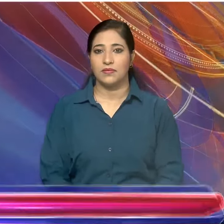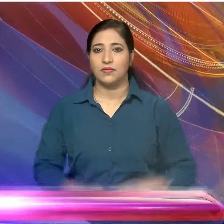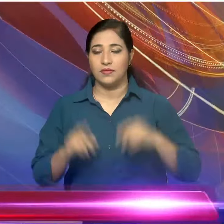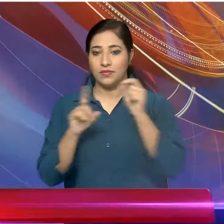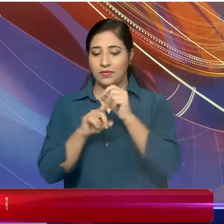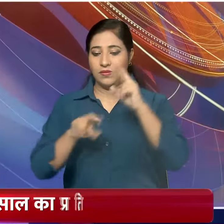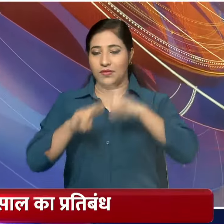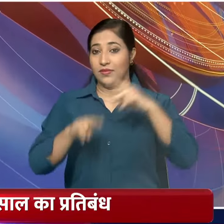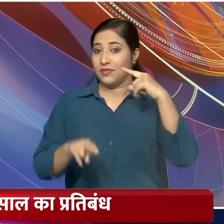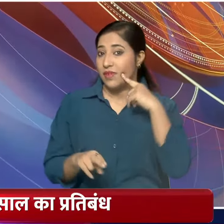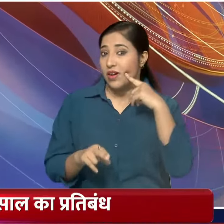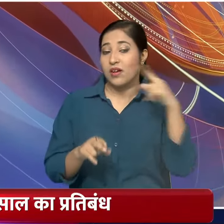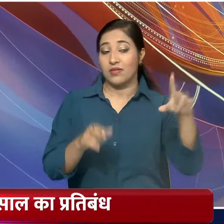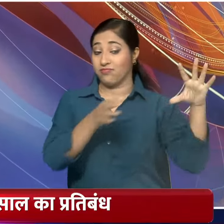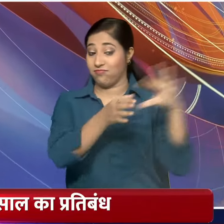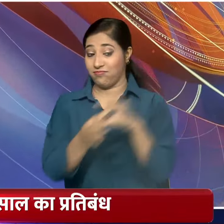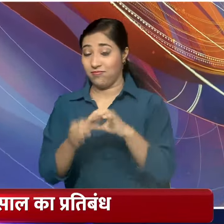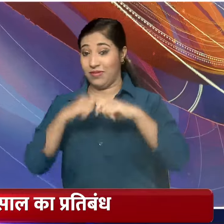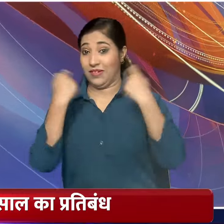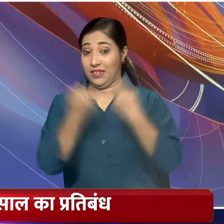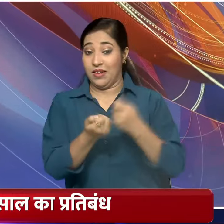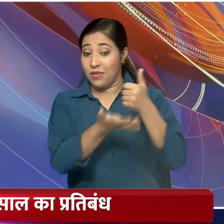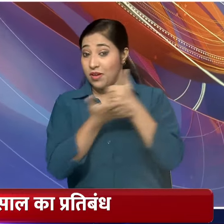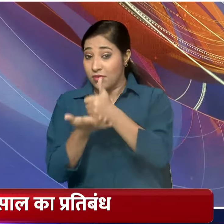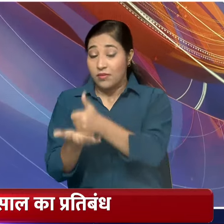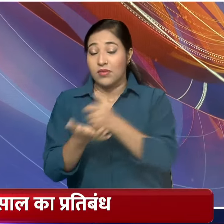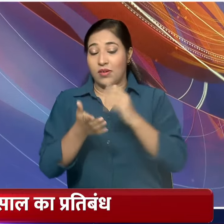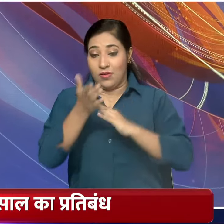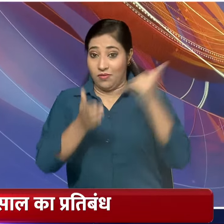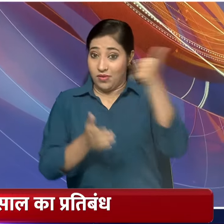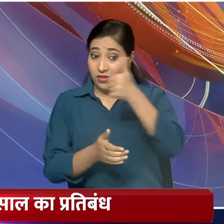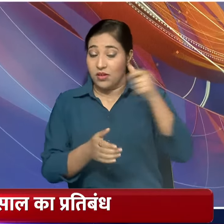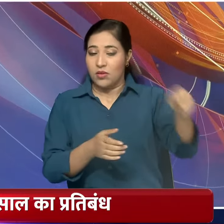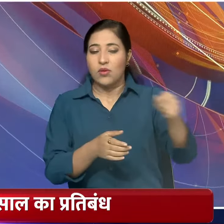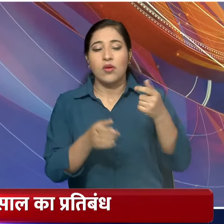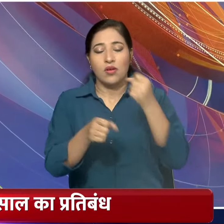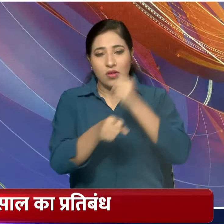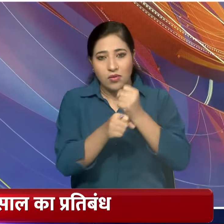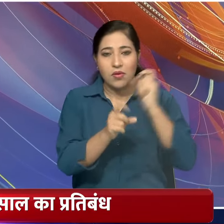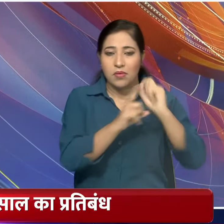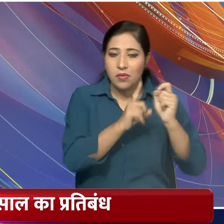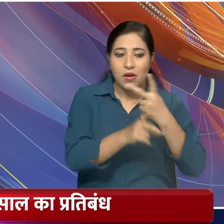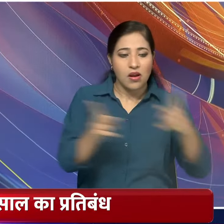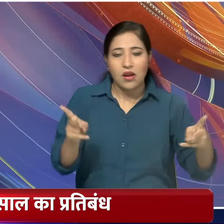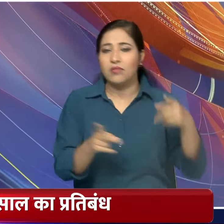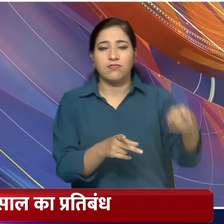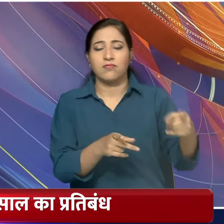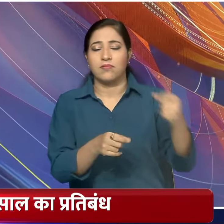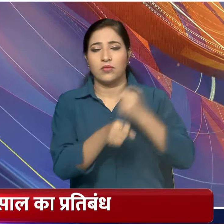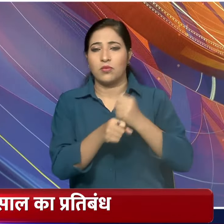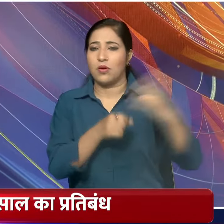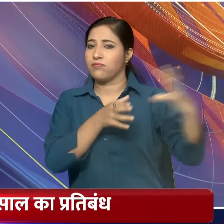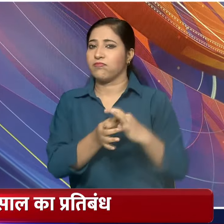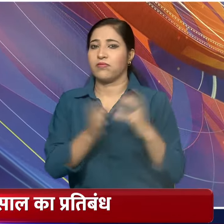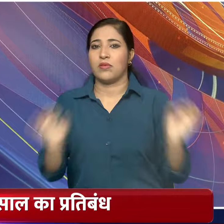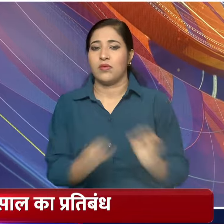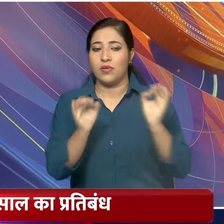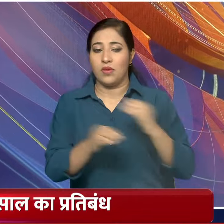पॉपुलर फ्रंट ऑफ इंडिया और इससे जुड़े सहयोगी संगठनों को गृह मंत्रालय ने गैर कानूनी संगठन किया घोषित। सभी संगठनों पर